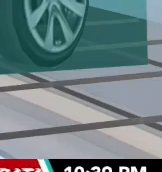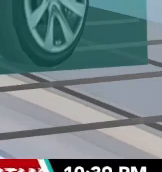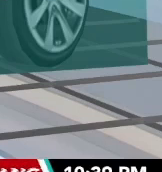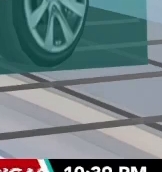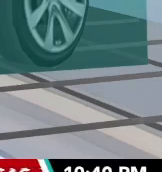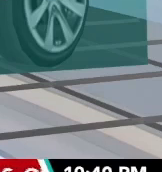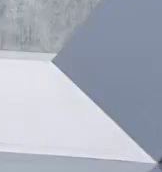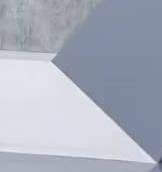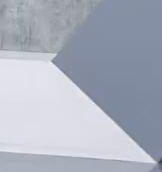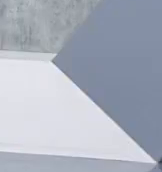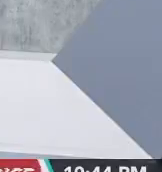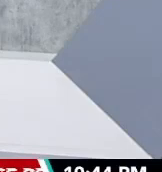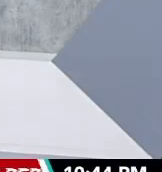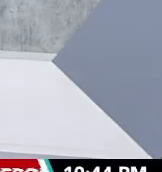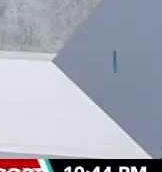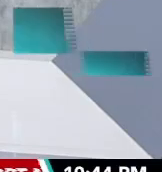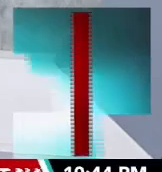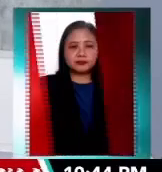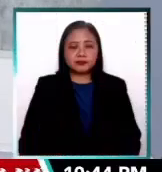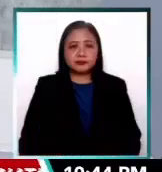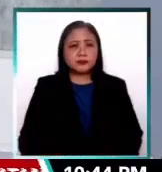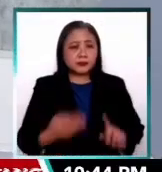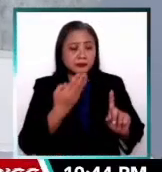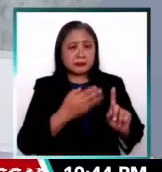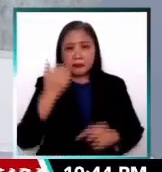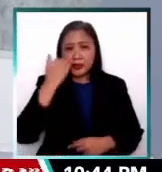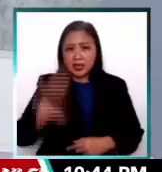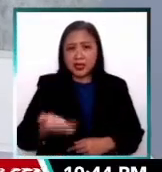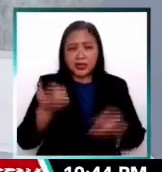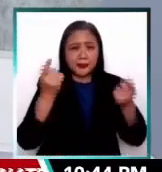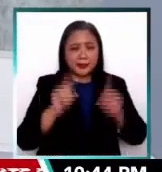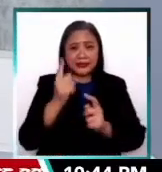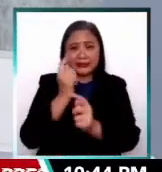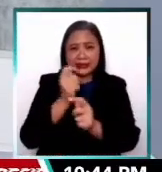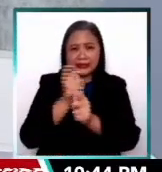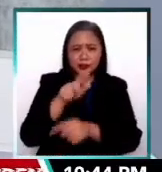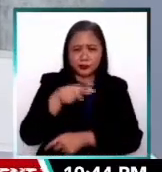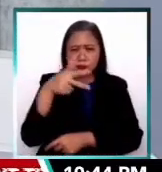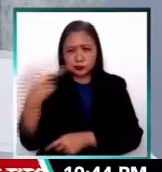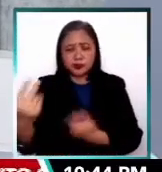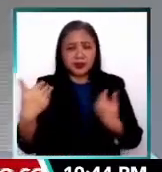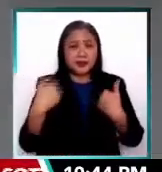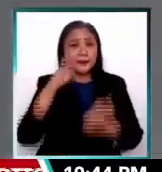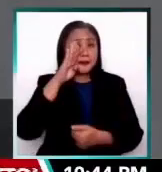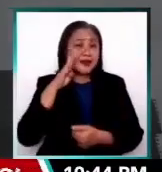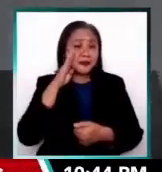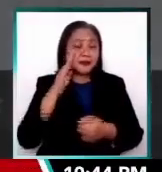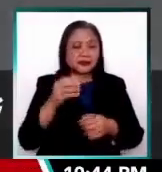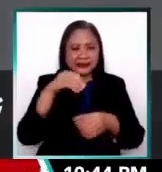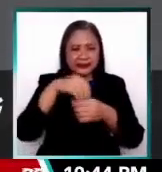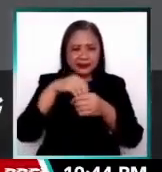kerosene. Isang patay matapos tumaob ang isang truck na may dalang beer sa Olongapo City. Ayon sa